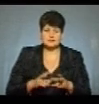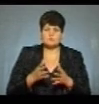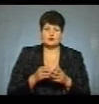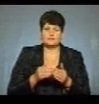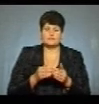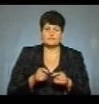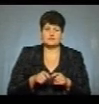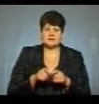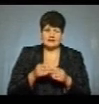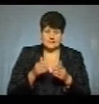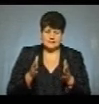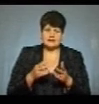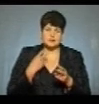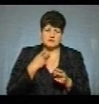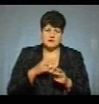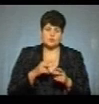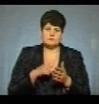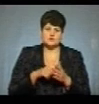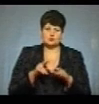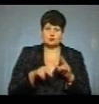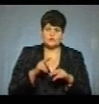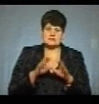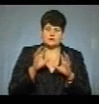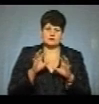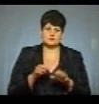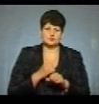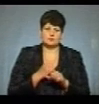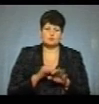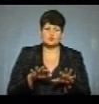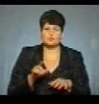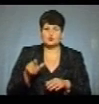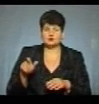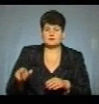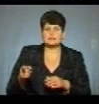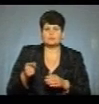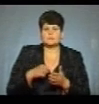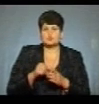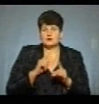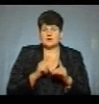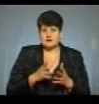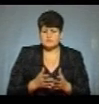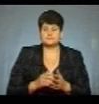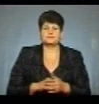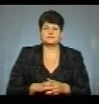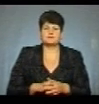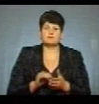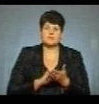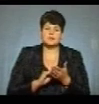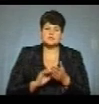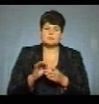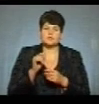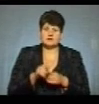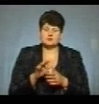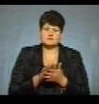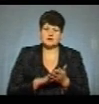порушення кримінального, екологічного та містобудівного законодавства, вчиненого посадовими особами Тернопільської міської ради. Власне, пише про те, що в заяві